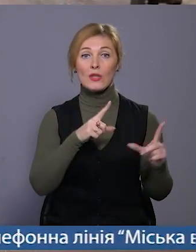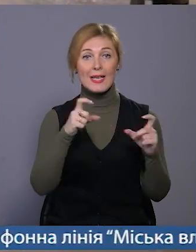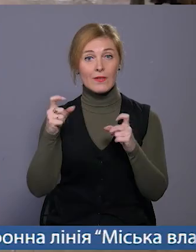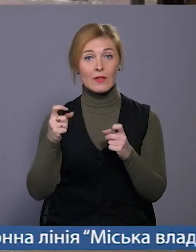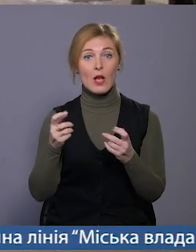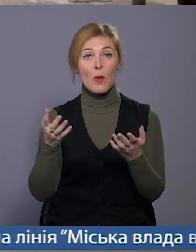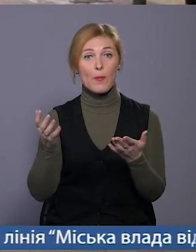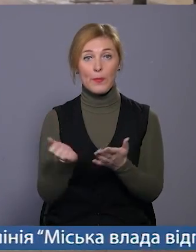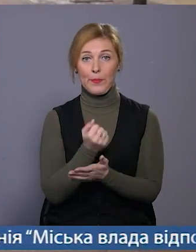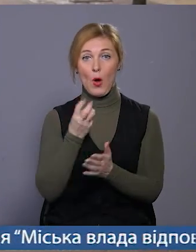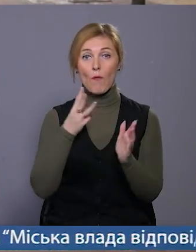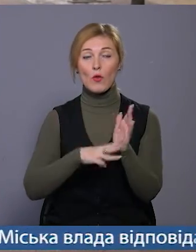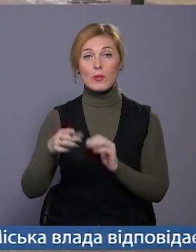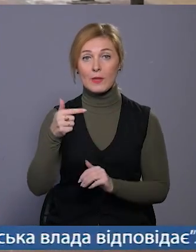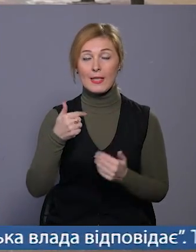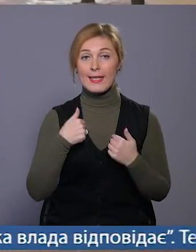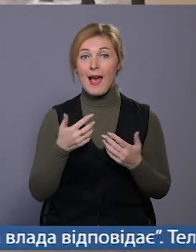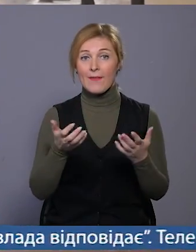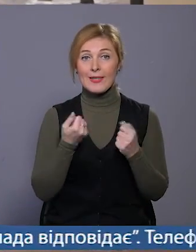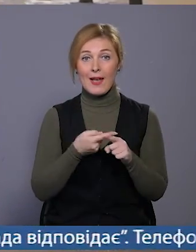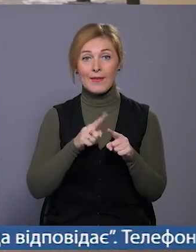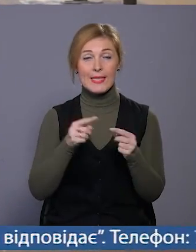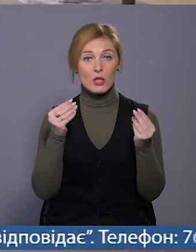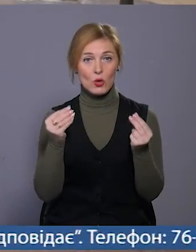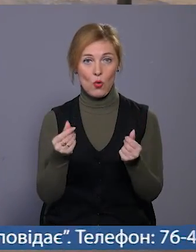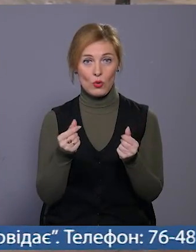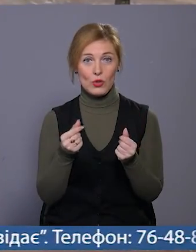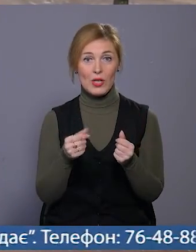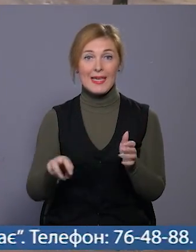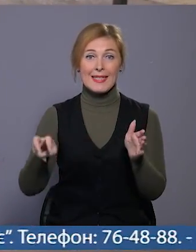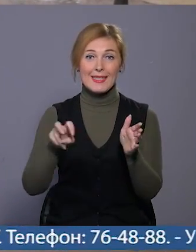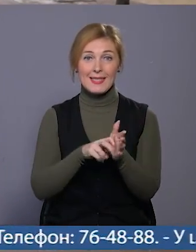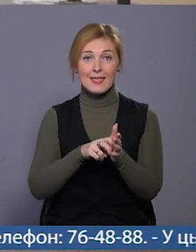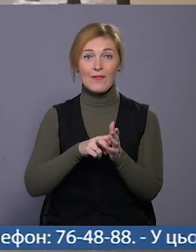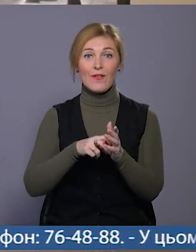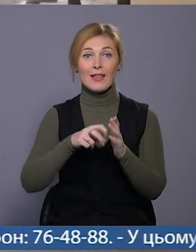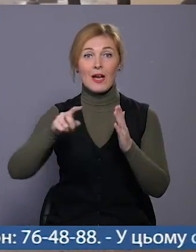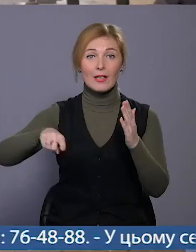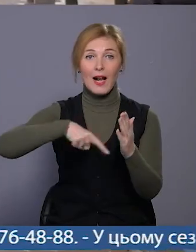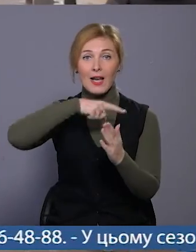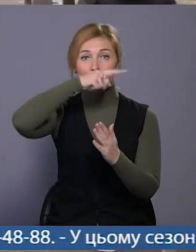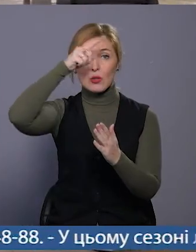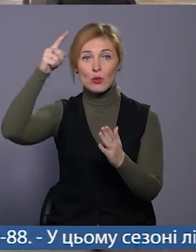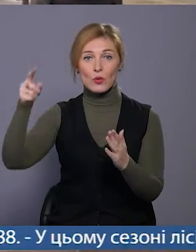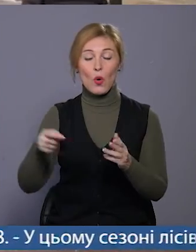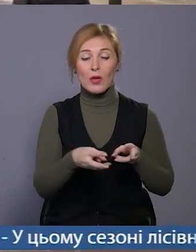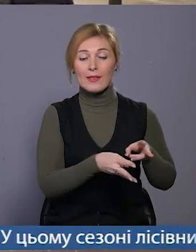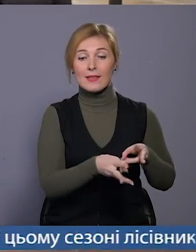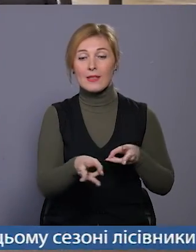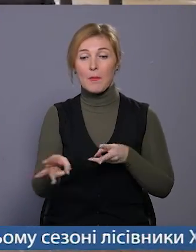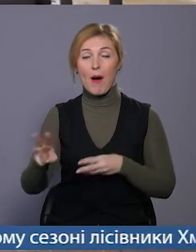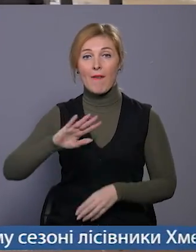обійшлась 80 гривень. Я взяв гроші, сів на чортове колесо і з чортового колеса знімав нашу